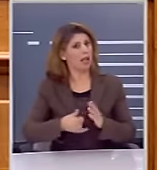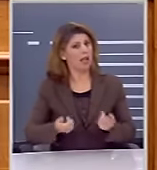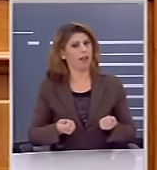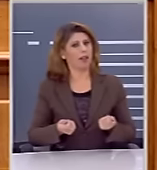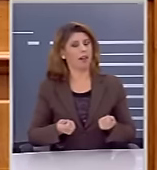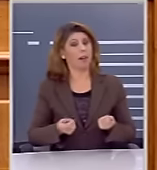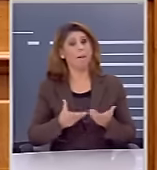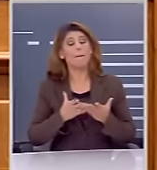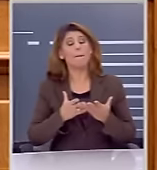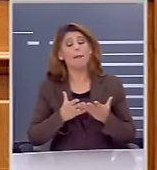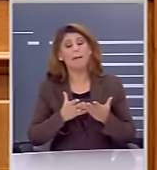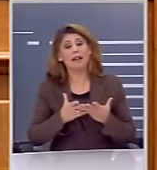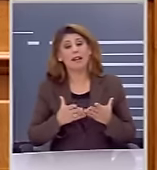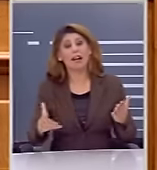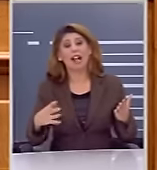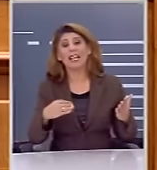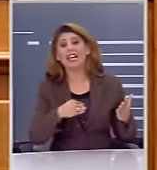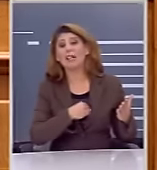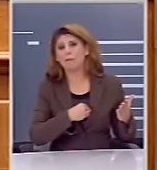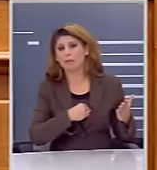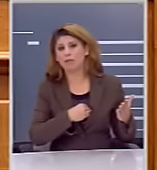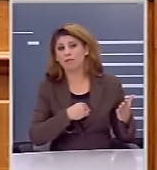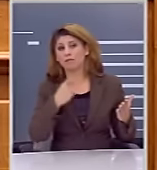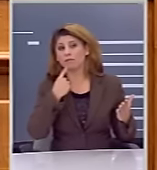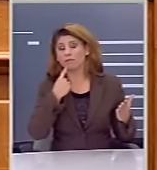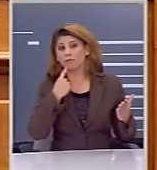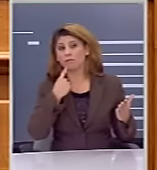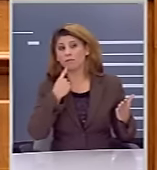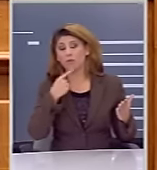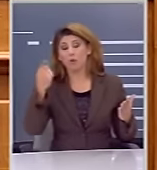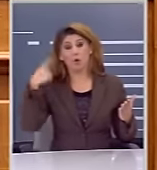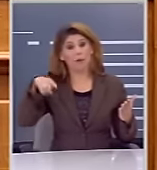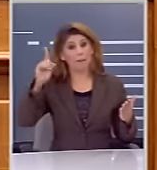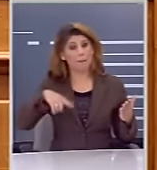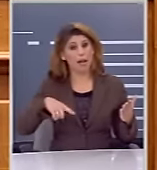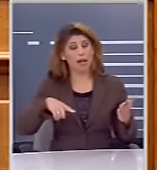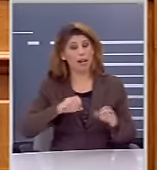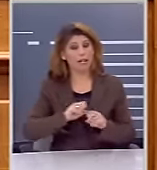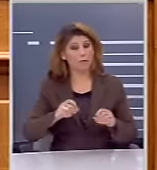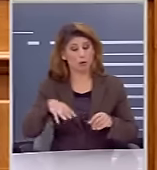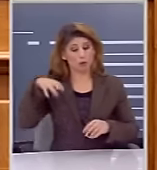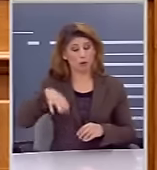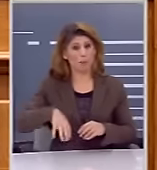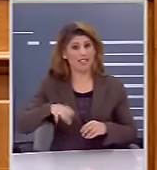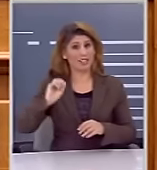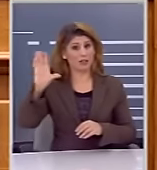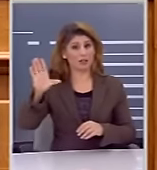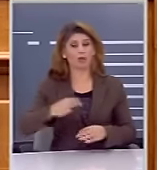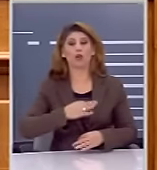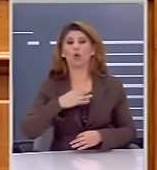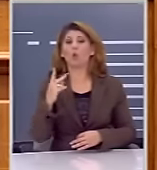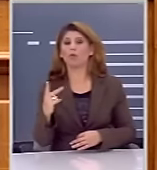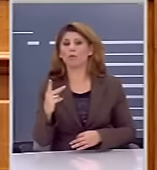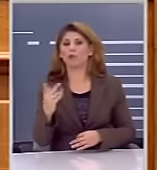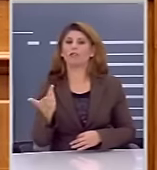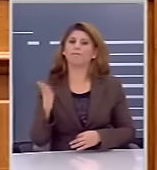Με μεγάλη μου λύπη την προηγούμενη μέρα ενημερώθηκα από τον τομεάρχη εξωτερικών της Νέας Δημοκρατίας, τον κύριο Κουμουτσάκο,